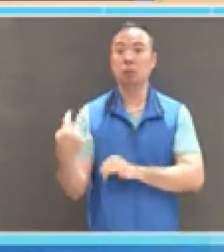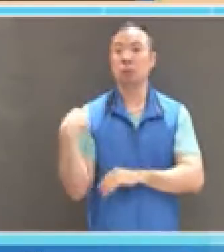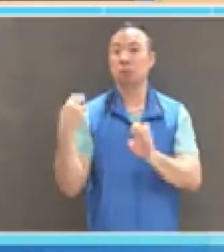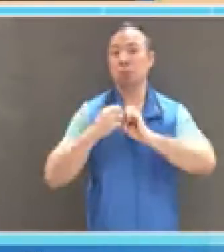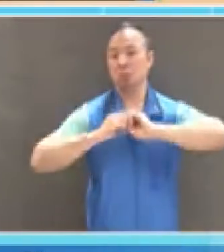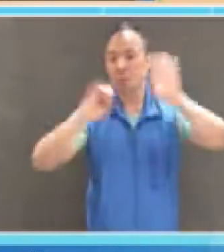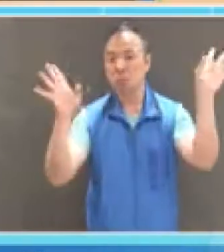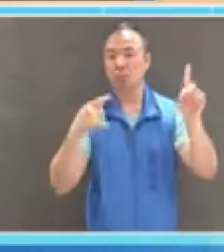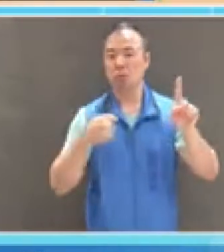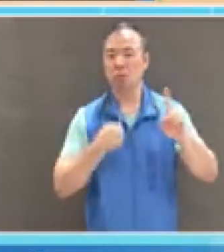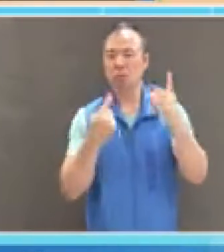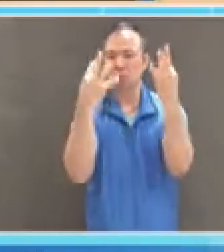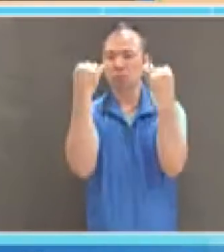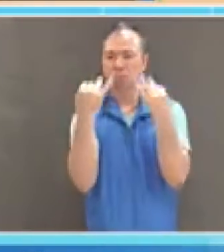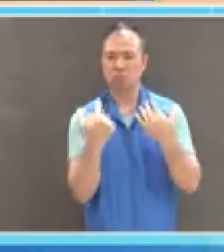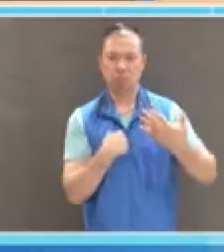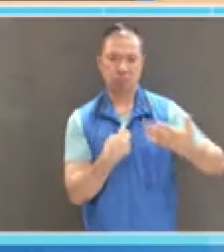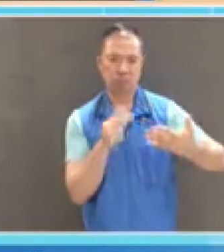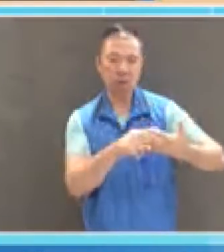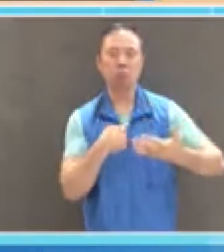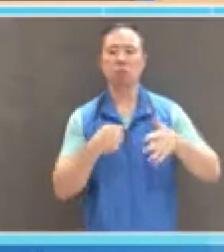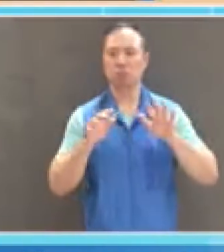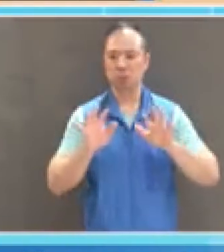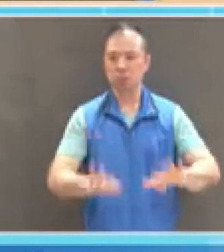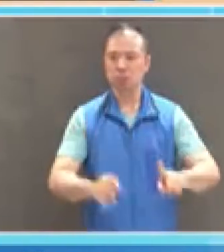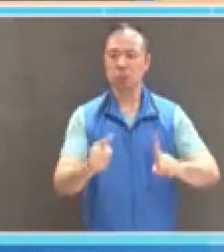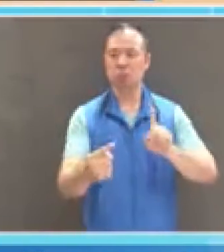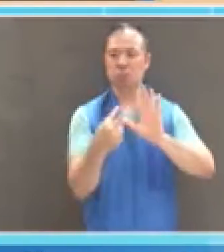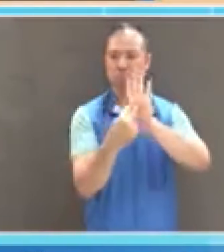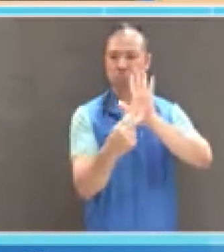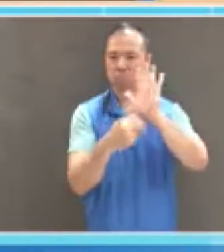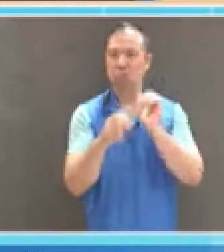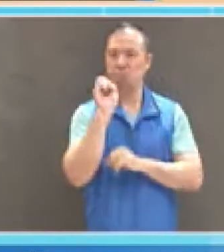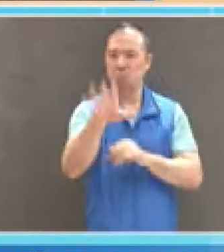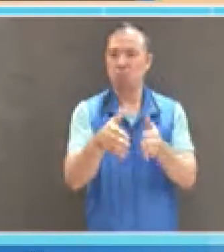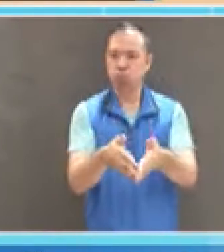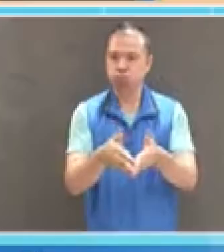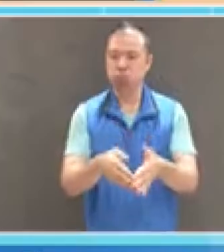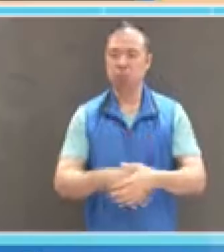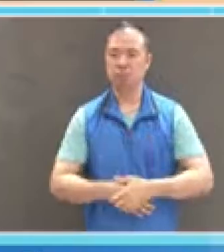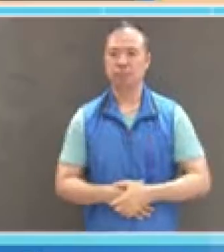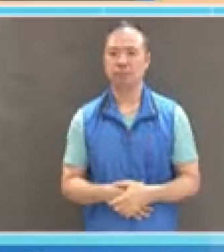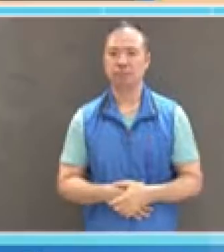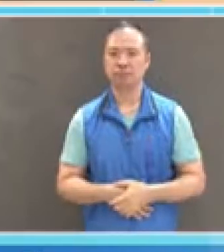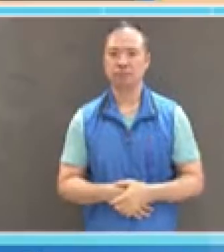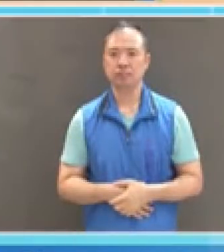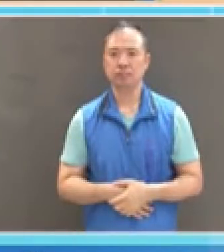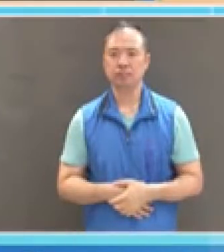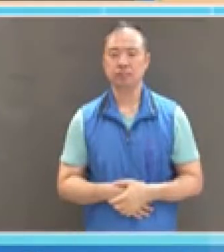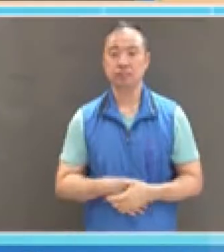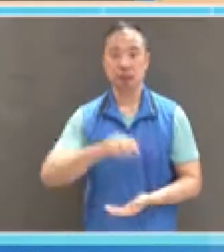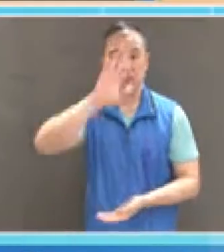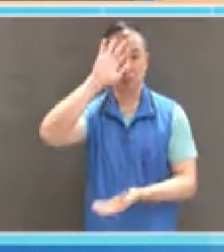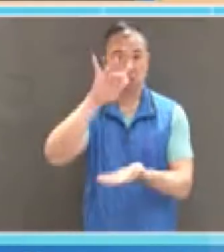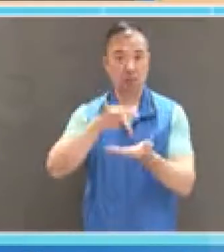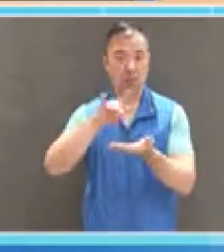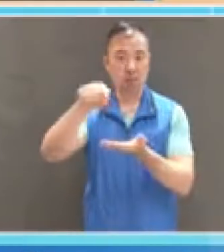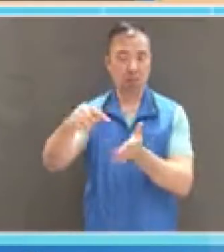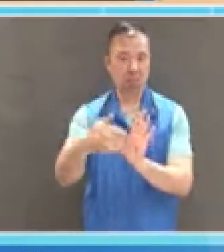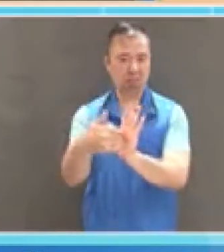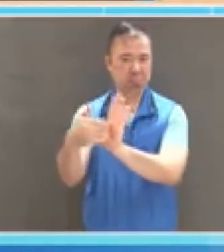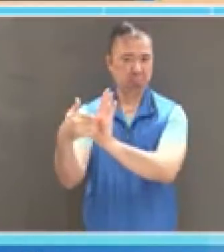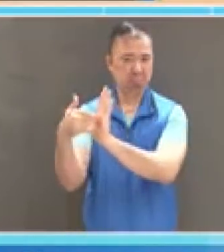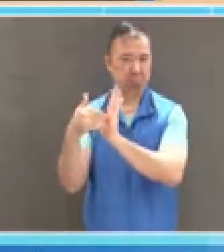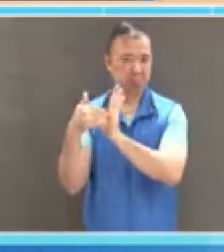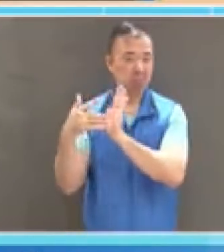下，我今天一定要特别说了，我们阻截于境外只做了半套。